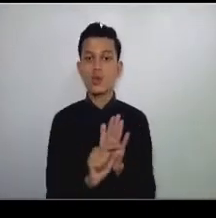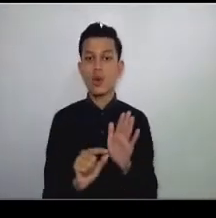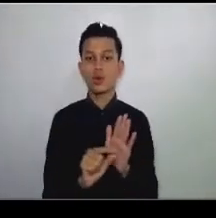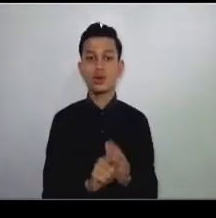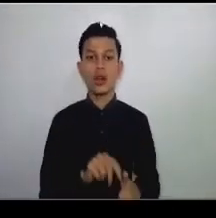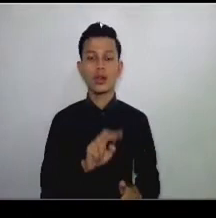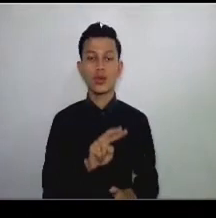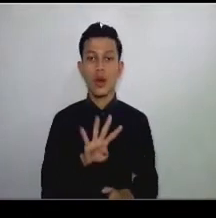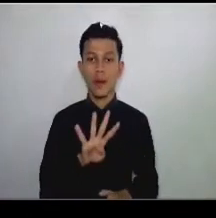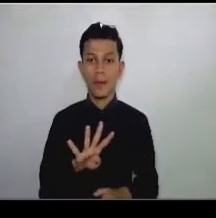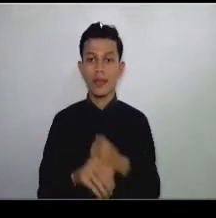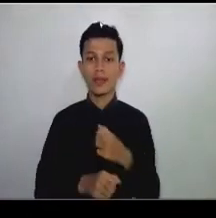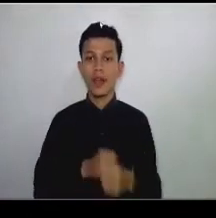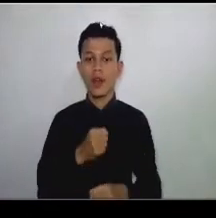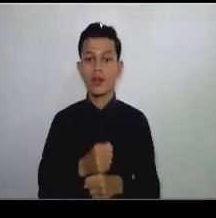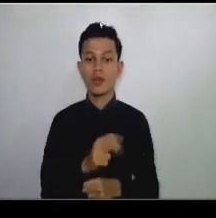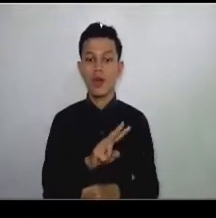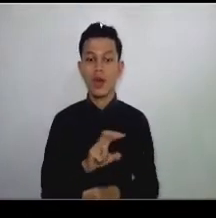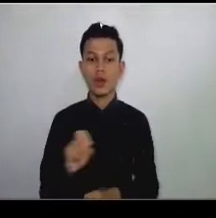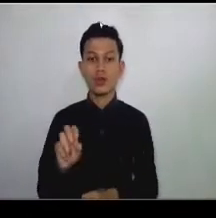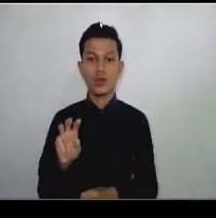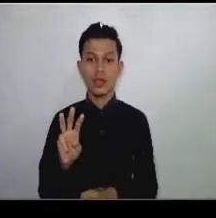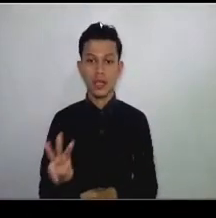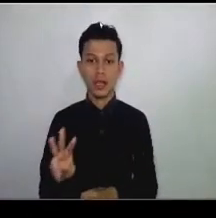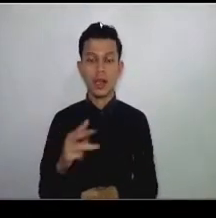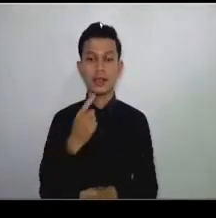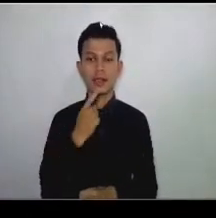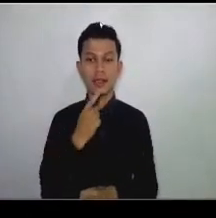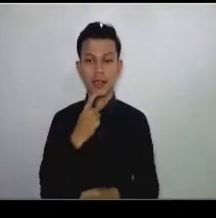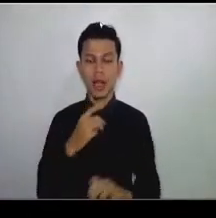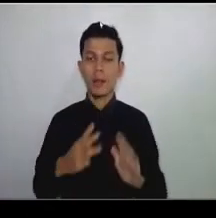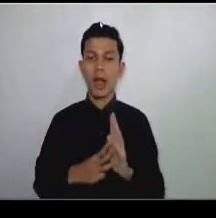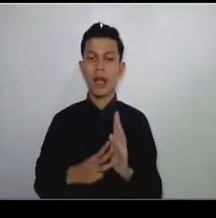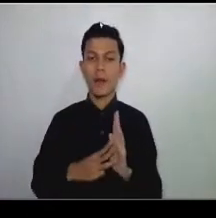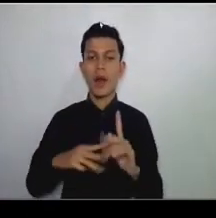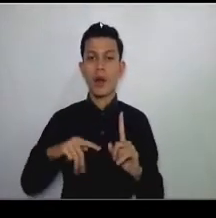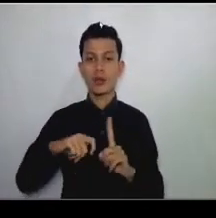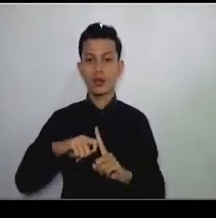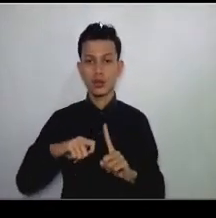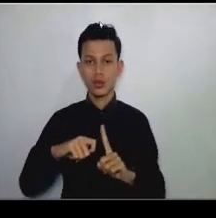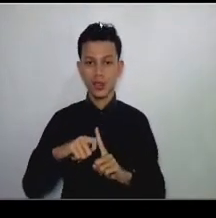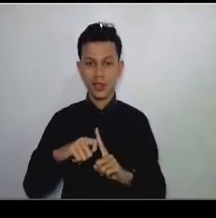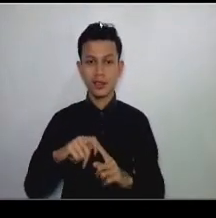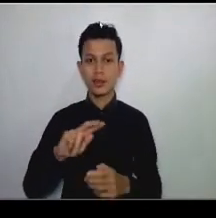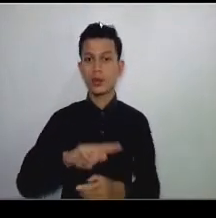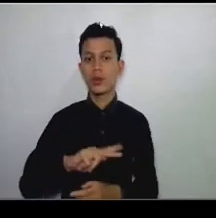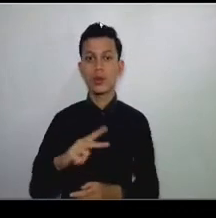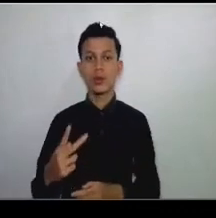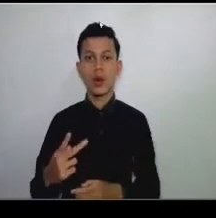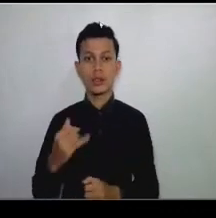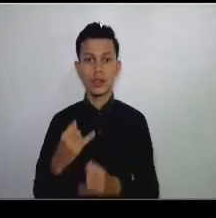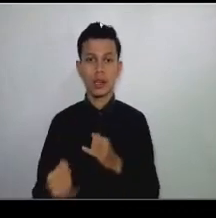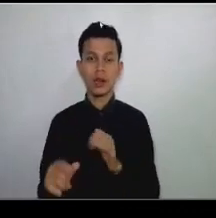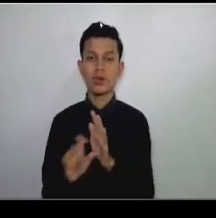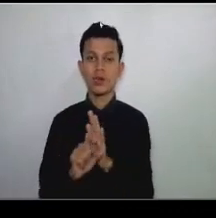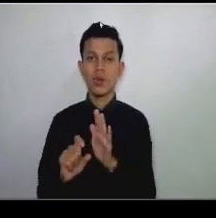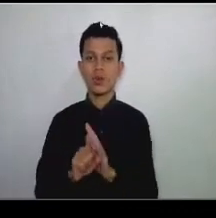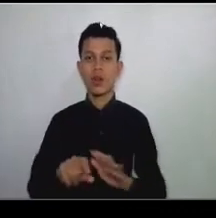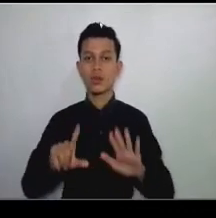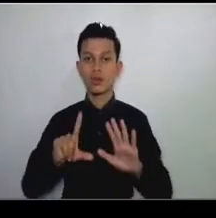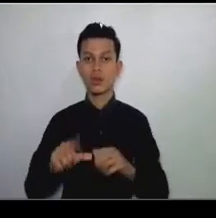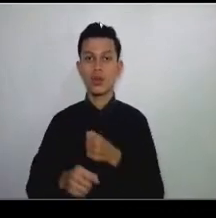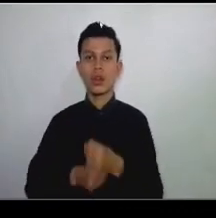24 Tahun 2003 tentang Mahkamah Konstitusi yang telah diubah terakhir dengan undang-undang nomor 7